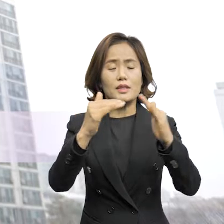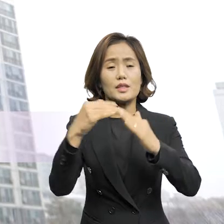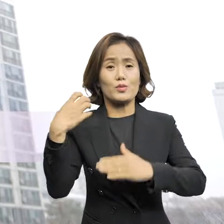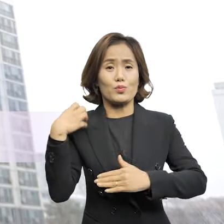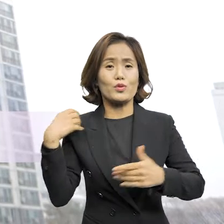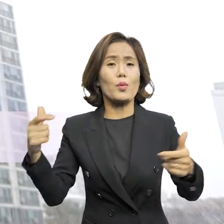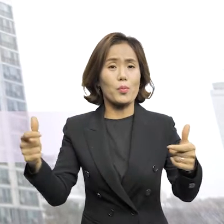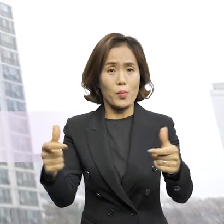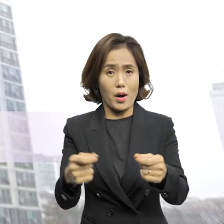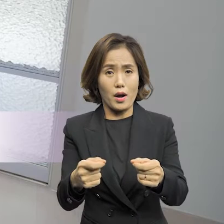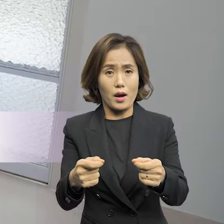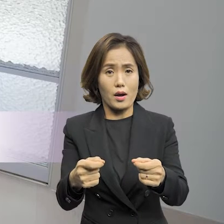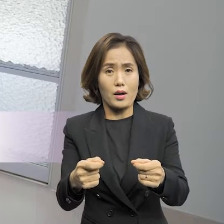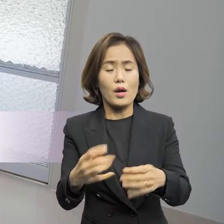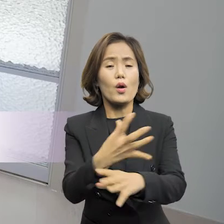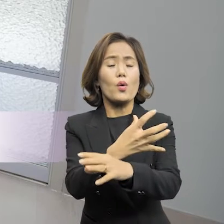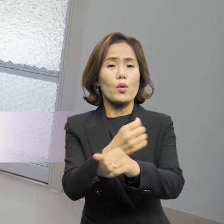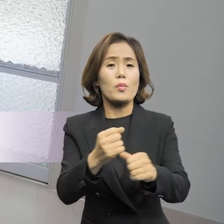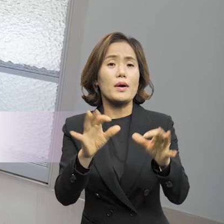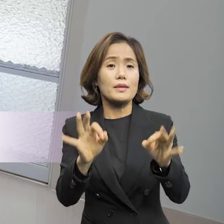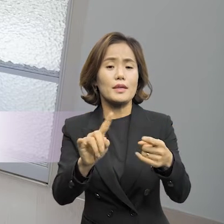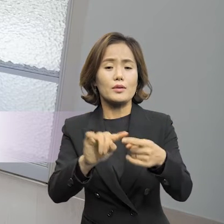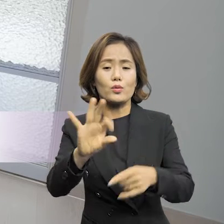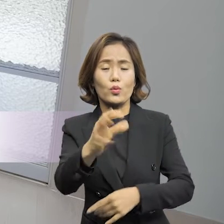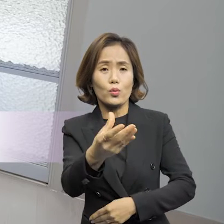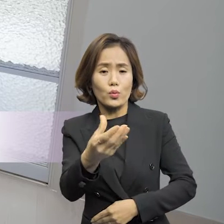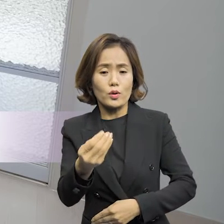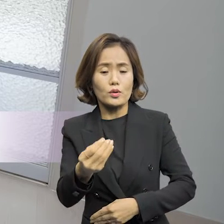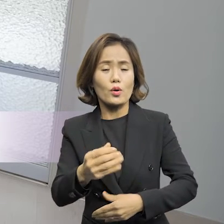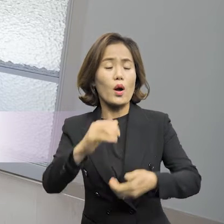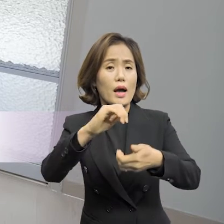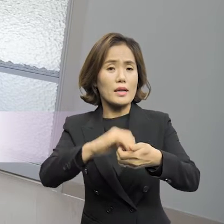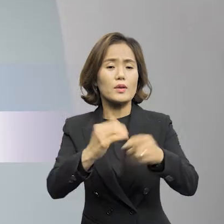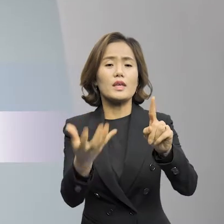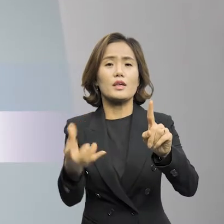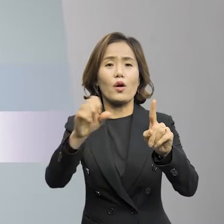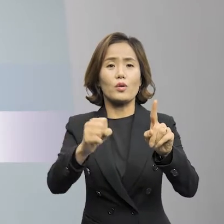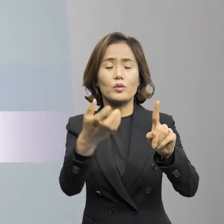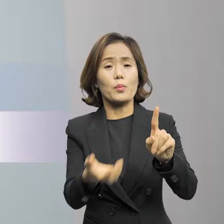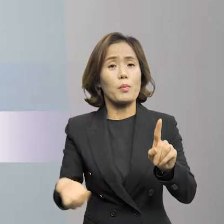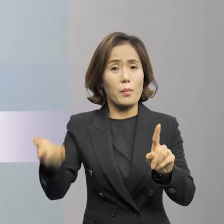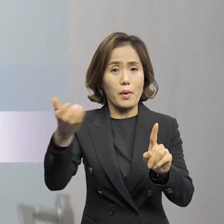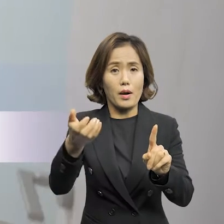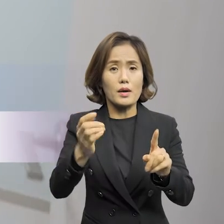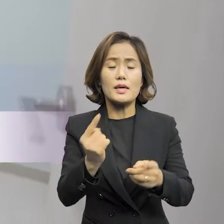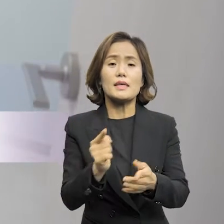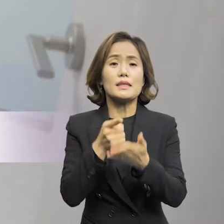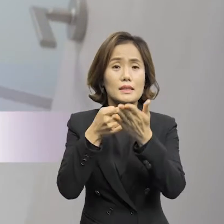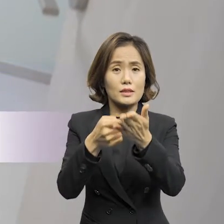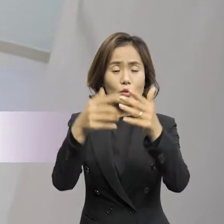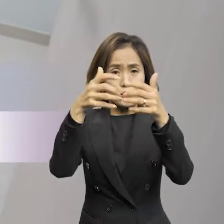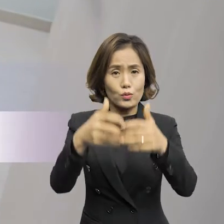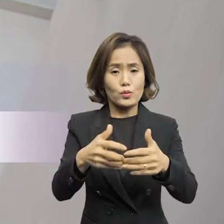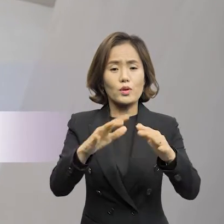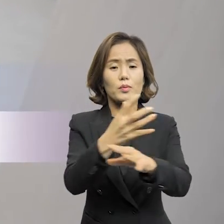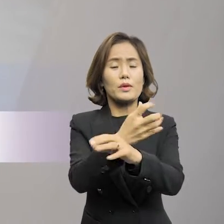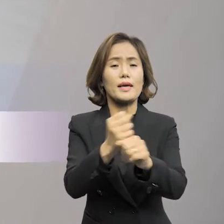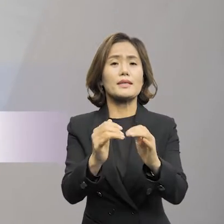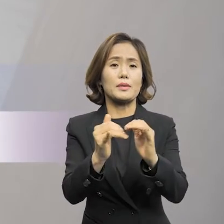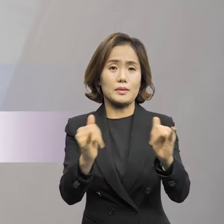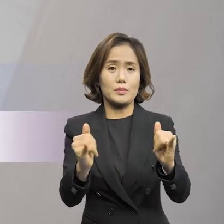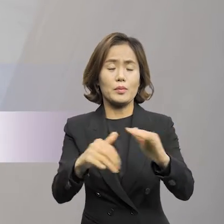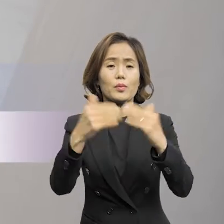주거비 부담을 완화하기 위해 협약은행의 대출 추천 한도를 1억 원으로 상향하고 신청 요건을 기존